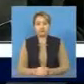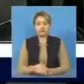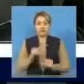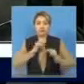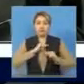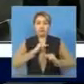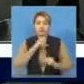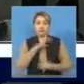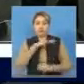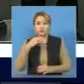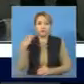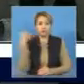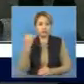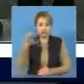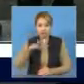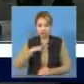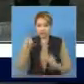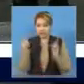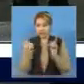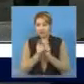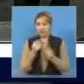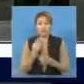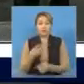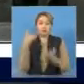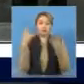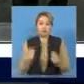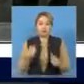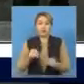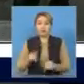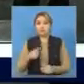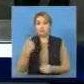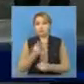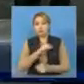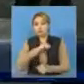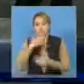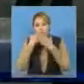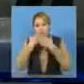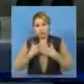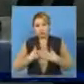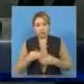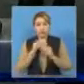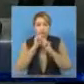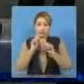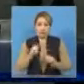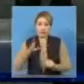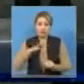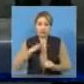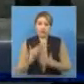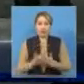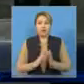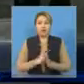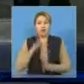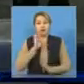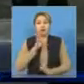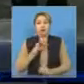Жұмыс барысында көптеген қызықты сәттер кездеседі. Бір күні жолаушыларымыздың бірі өз сүйіктісіне тосын сый ұйымдастырды. Бойжеткен